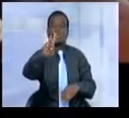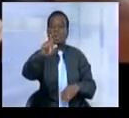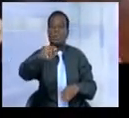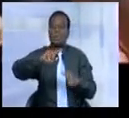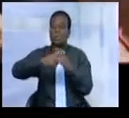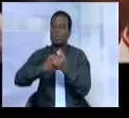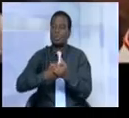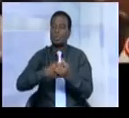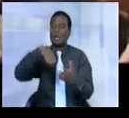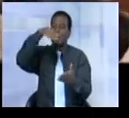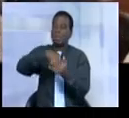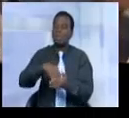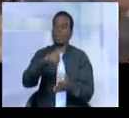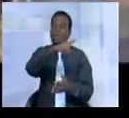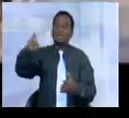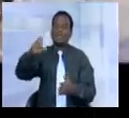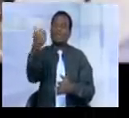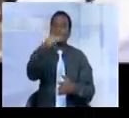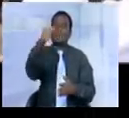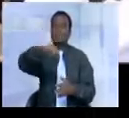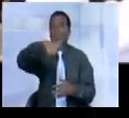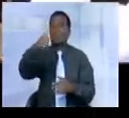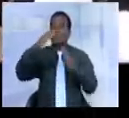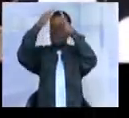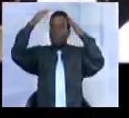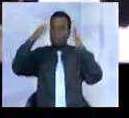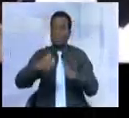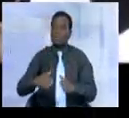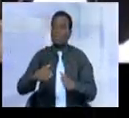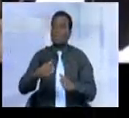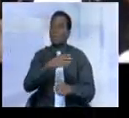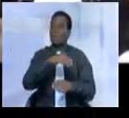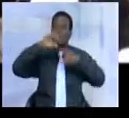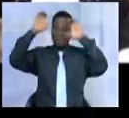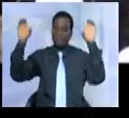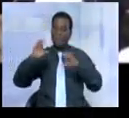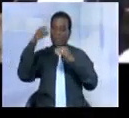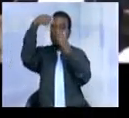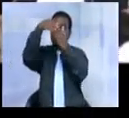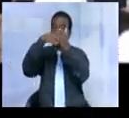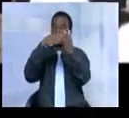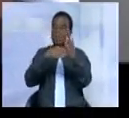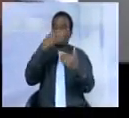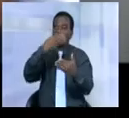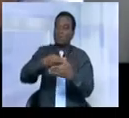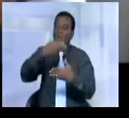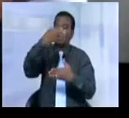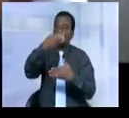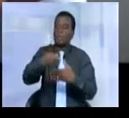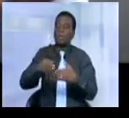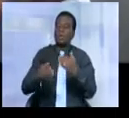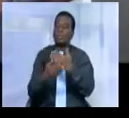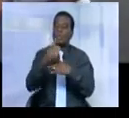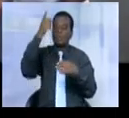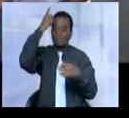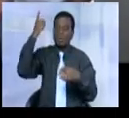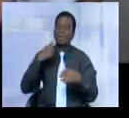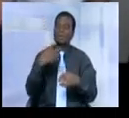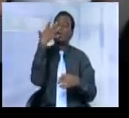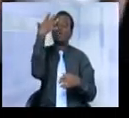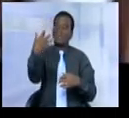entamer le chantier de 210 autres maisons basses de 2 à 4 pièces. La cérémonie enregistre l'achat par le député de la commune de